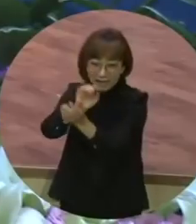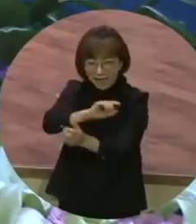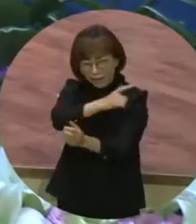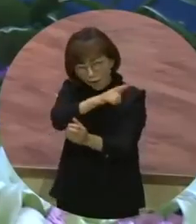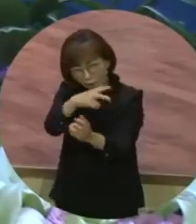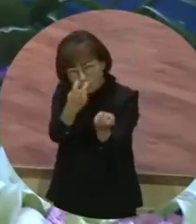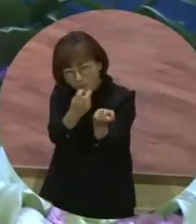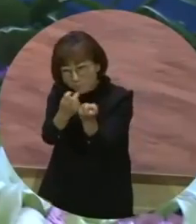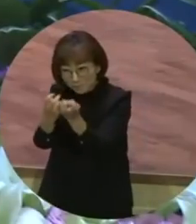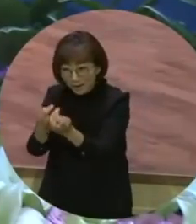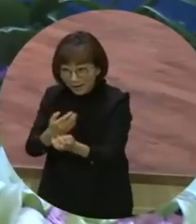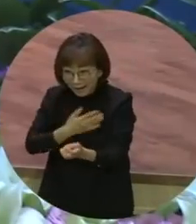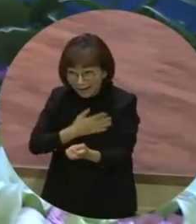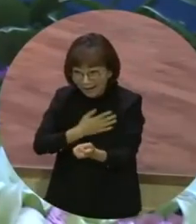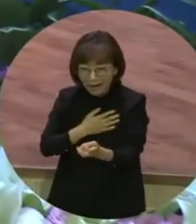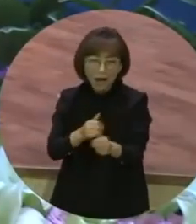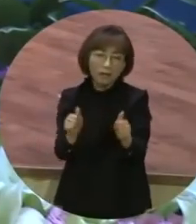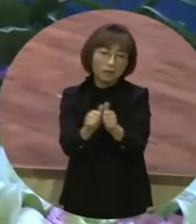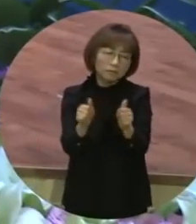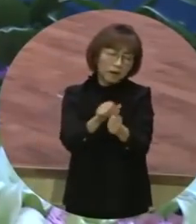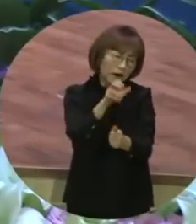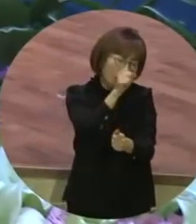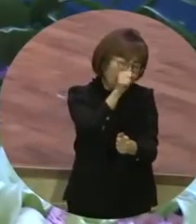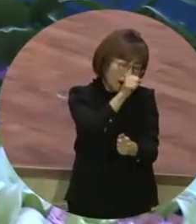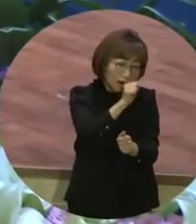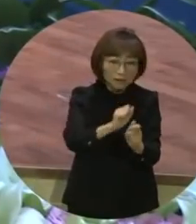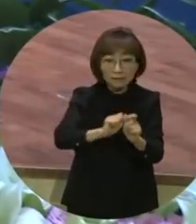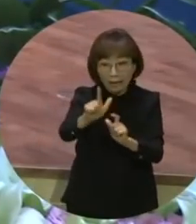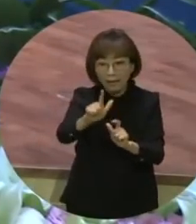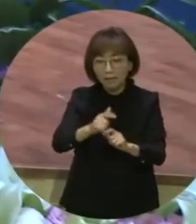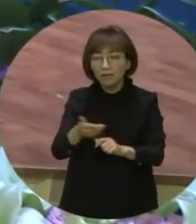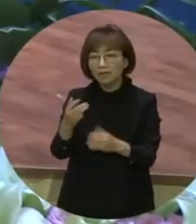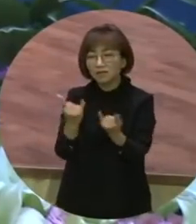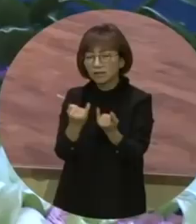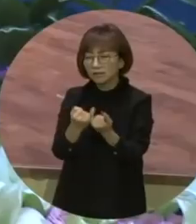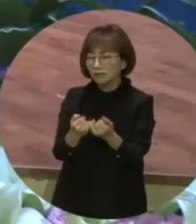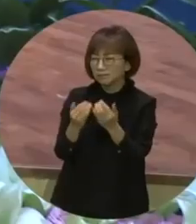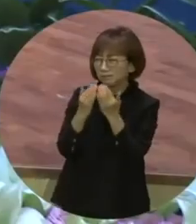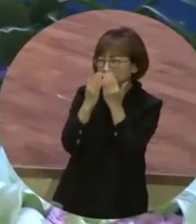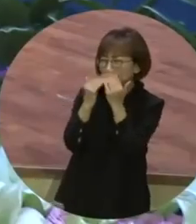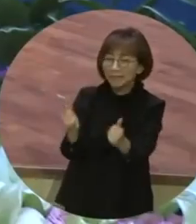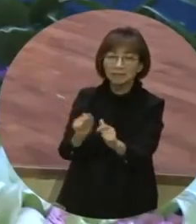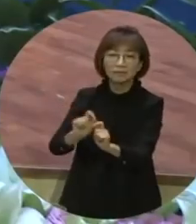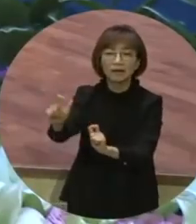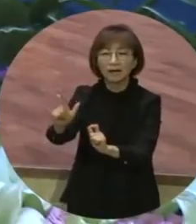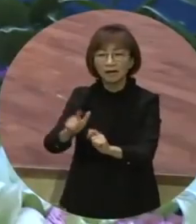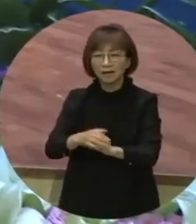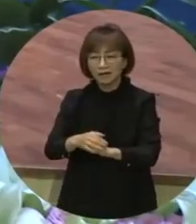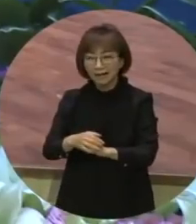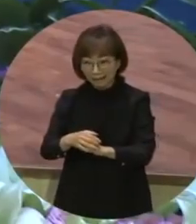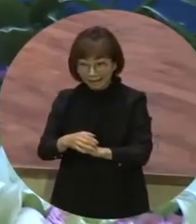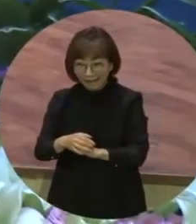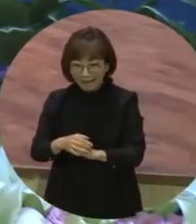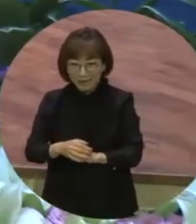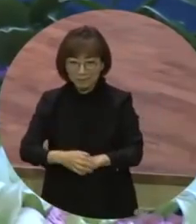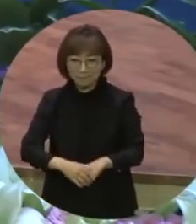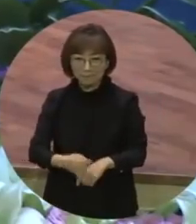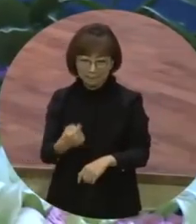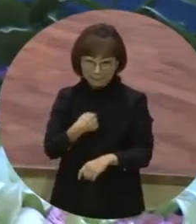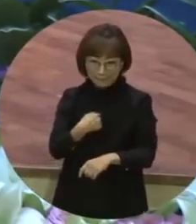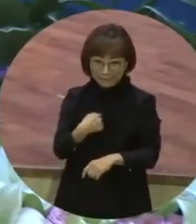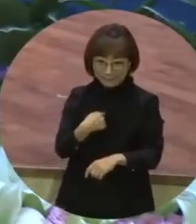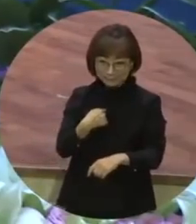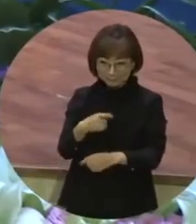이 작전까지 합니다. 작전까지. 저 때는 저래 해야 되는데 저 감독 어떻게 하는가 보자. 저는요. 그 정도가